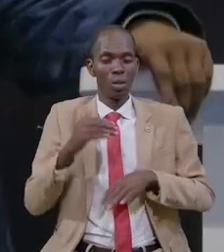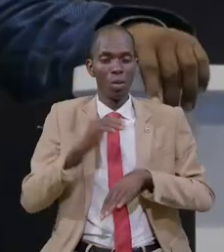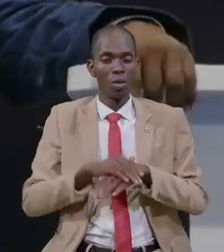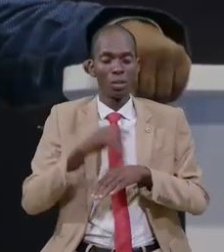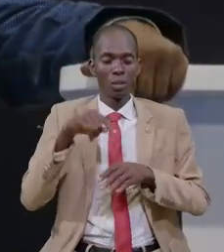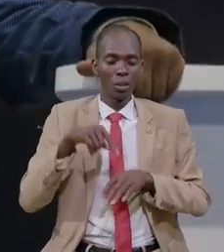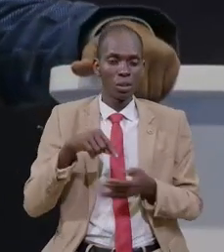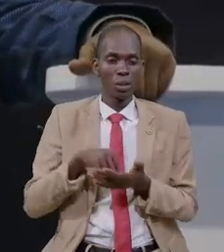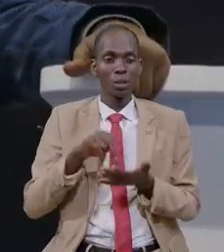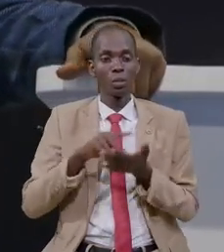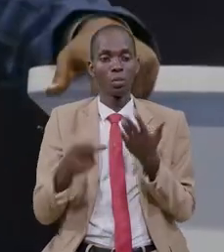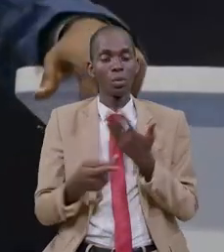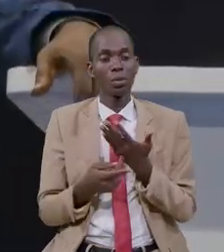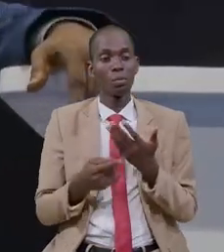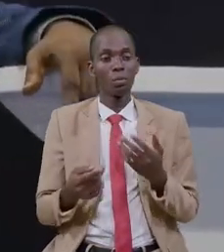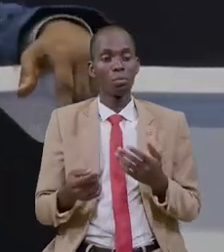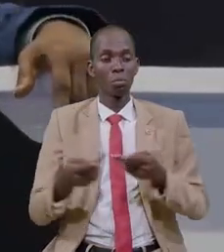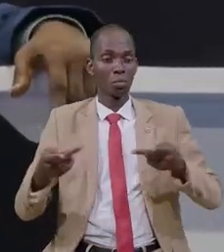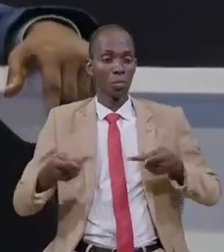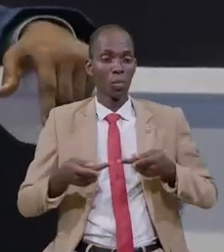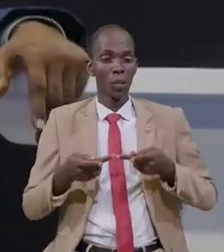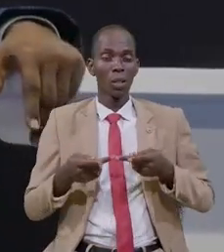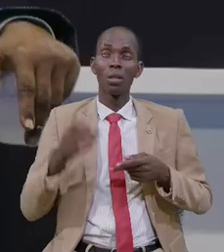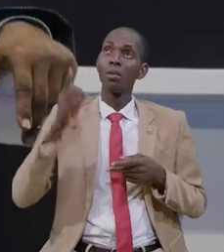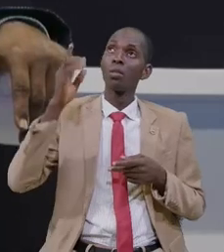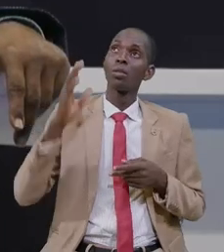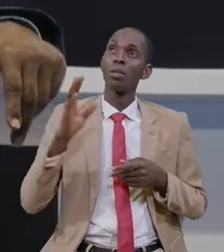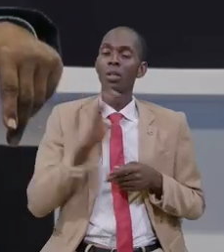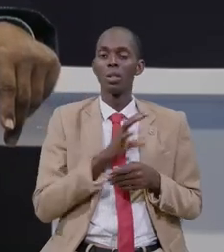Dieu, Christ, a